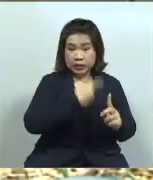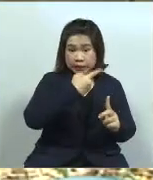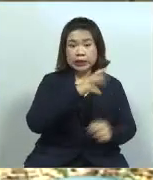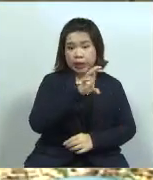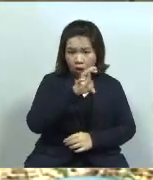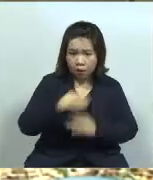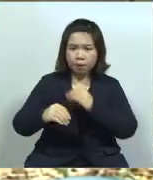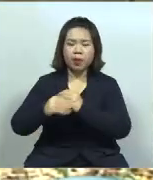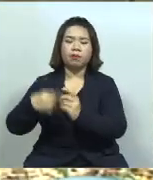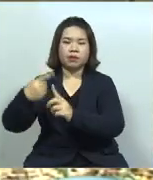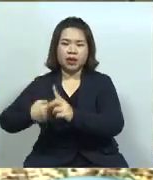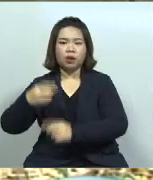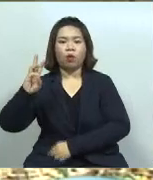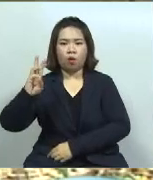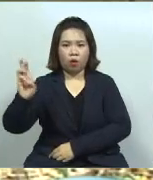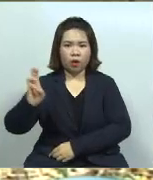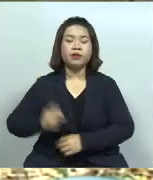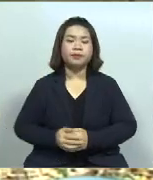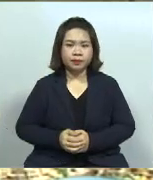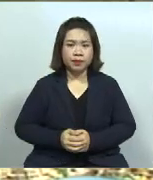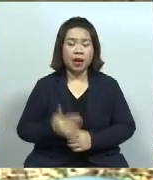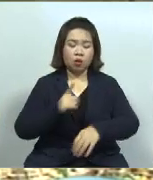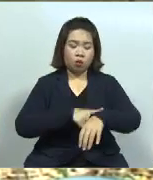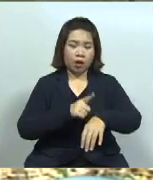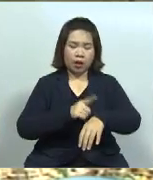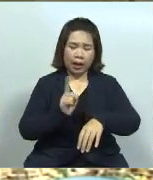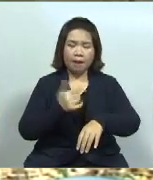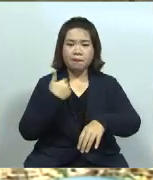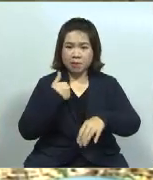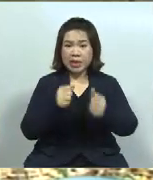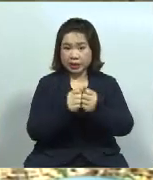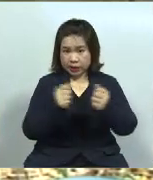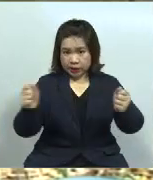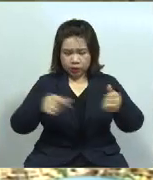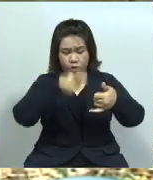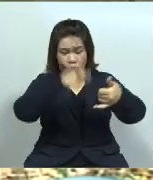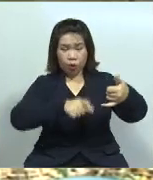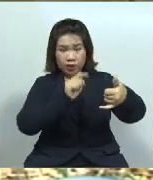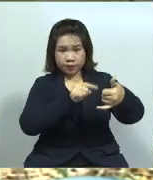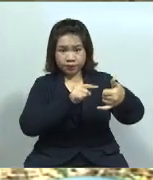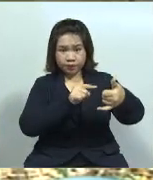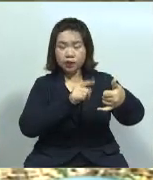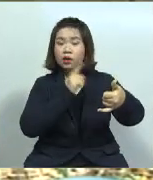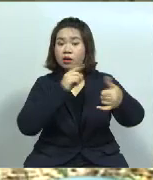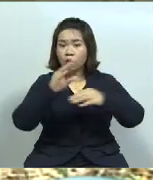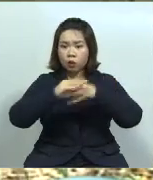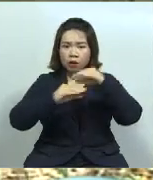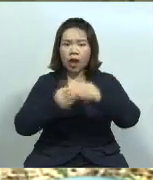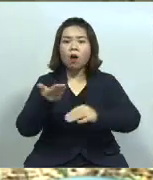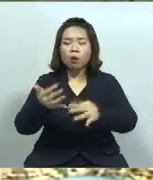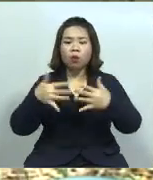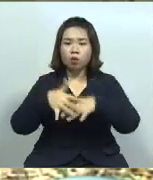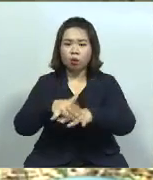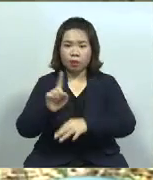าทเป็นเดือนละ600บาทนะคะแล้วก็ขยายคุณสมบัตินะคะของผู้ที่จะรับสิทธิ์หรือเข้าโครงการนี้นะคะจ